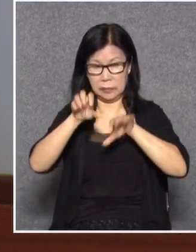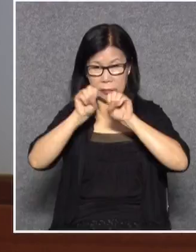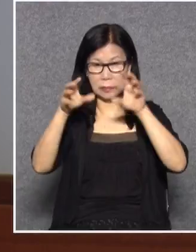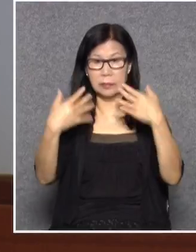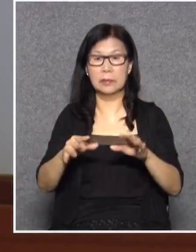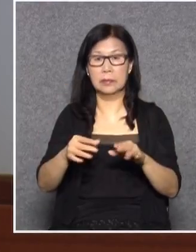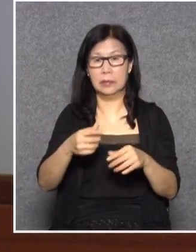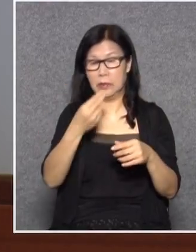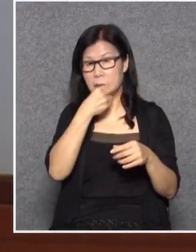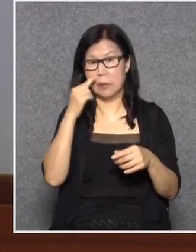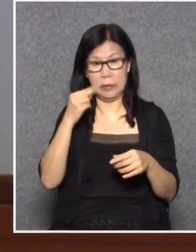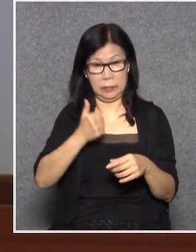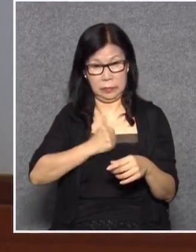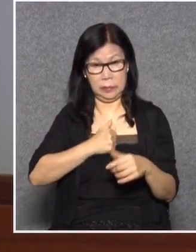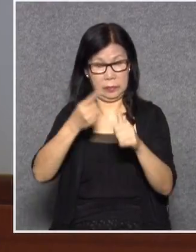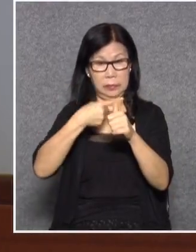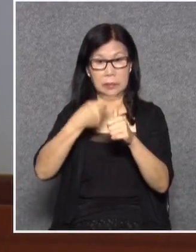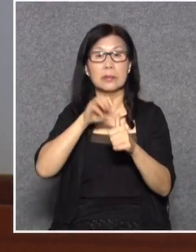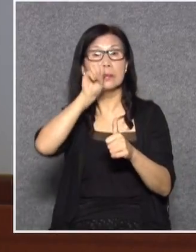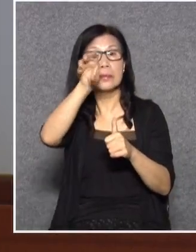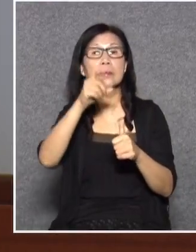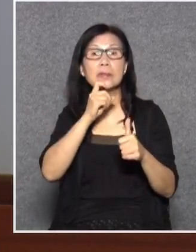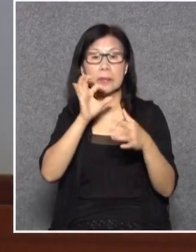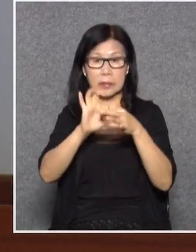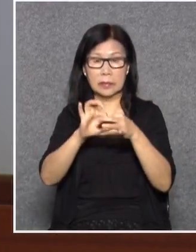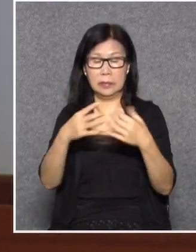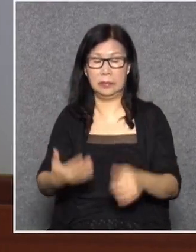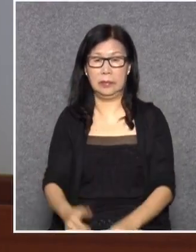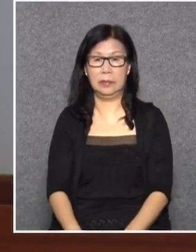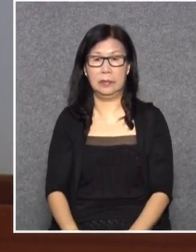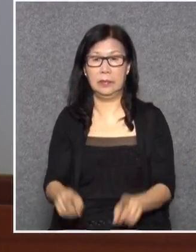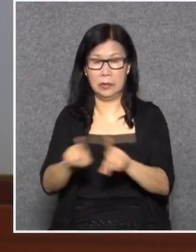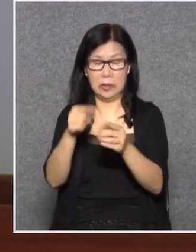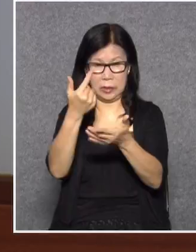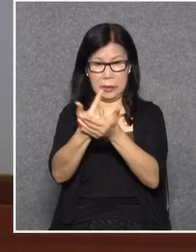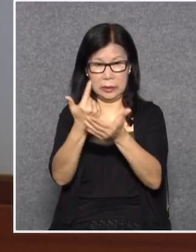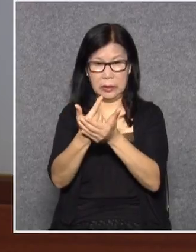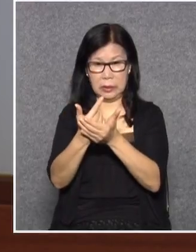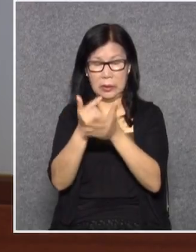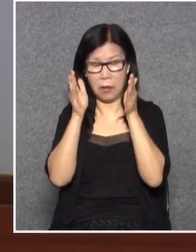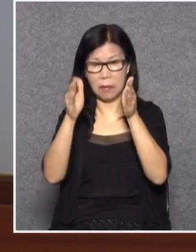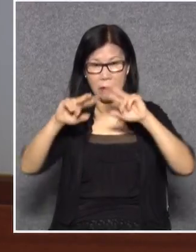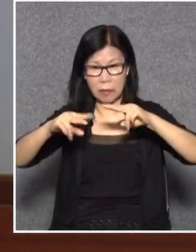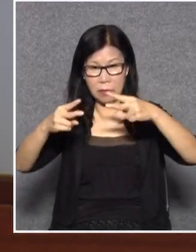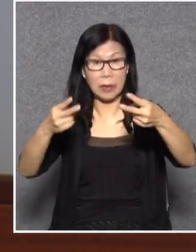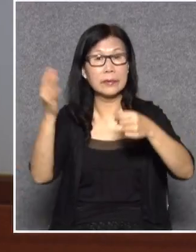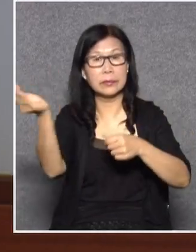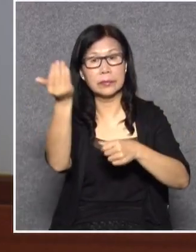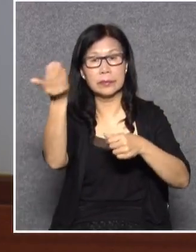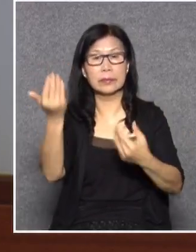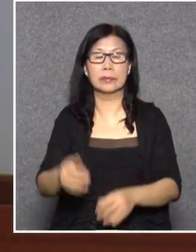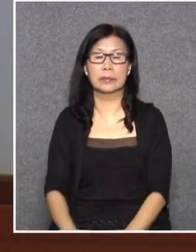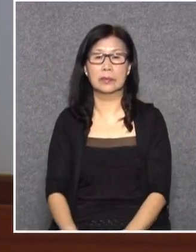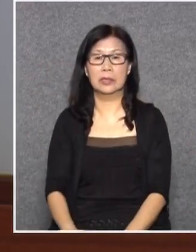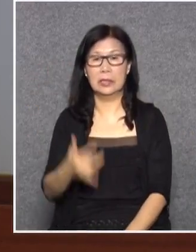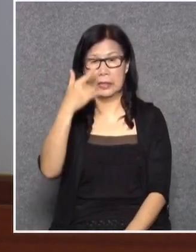政司司長曾俊華首次提到就話要以重質的方向是發展旅遊業。新民主